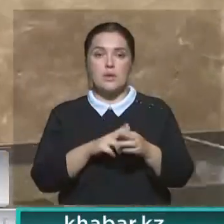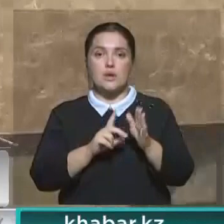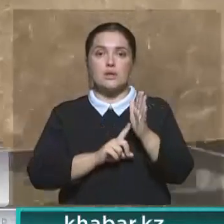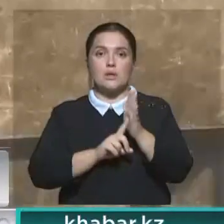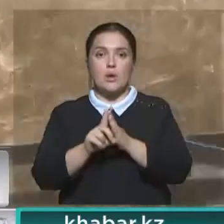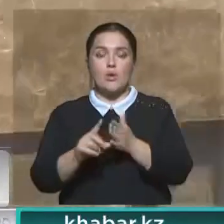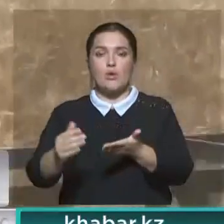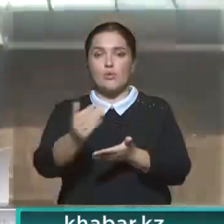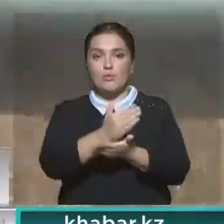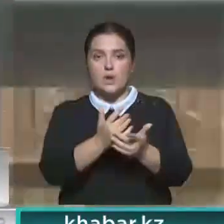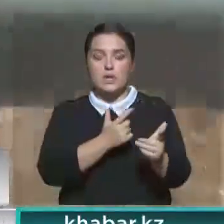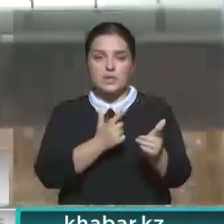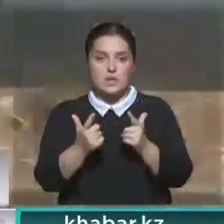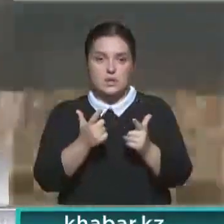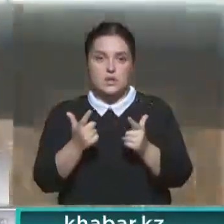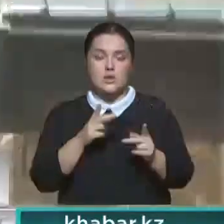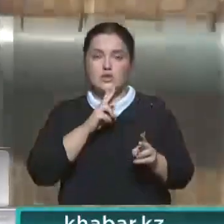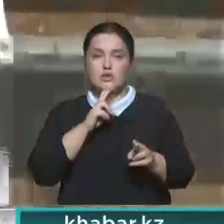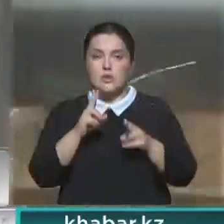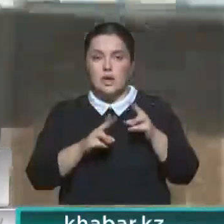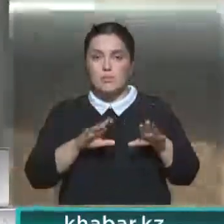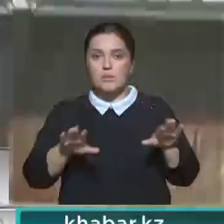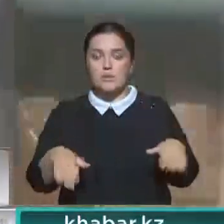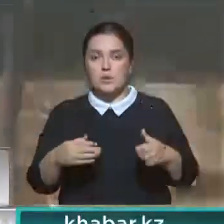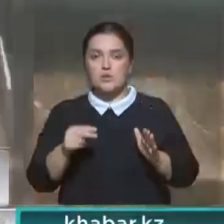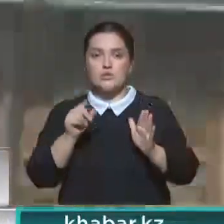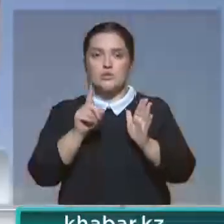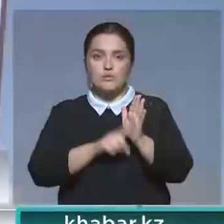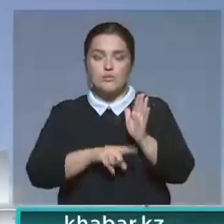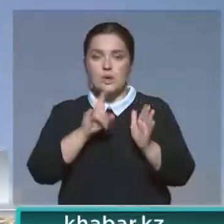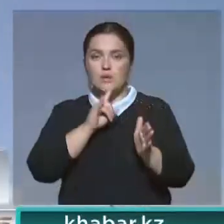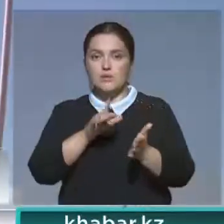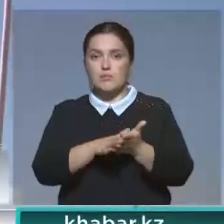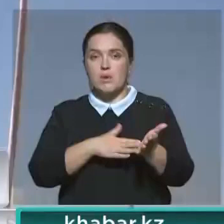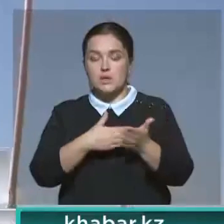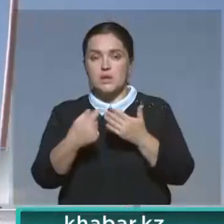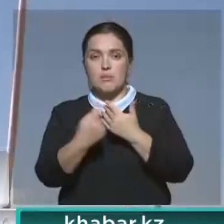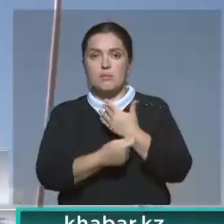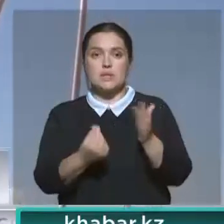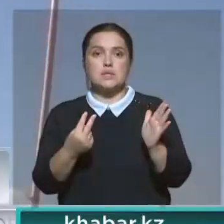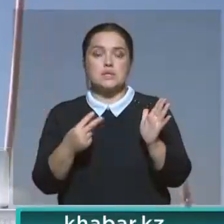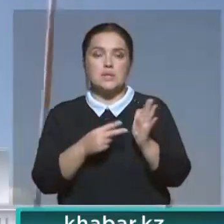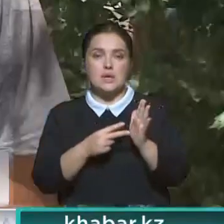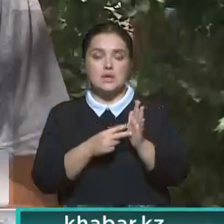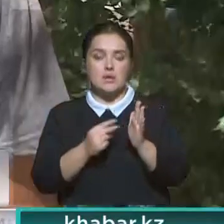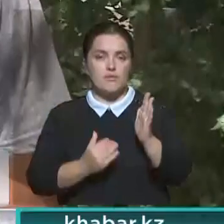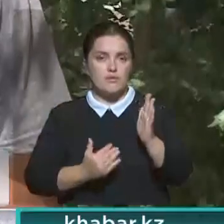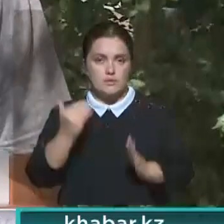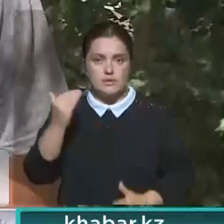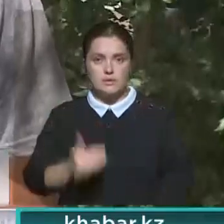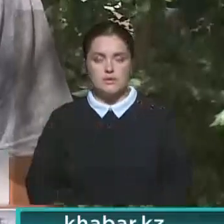приступившие к уборке и заготовке кормов, жалуются, что не имеют доступа к удешевленным горюче-смазочным материалам. Цена на солярку